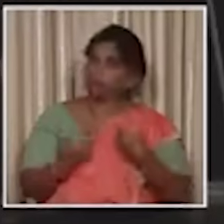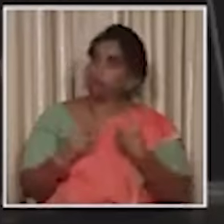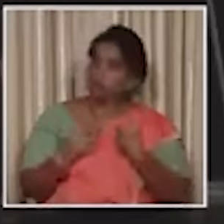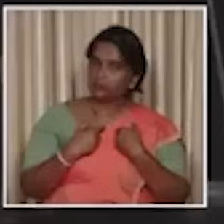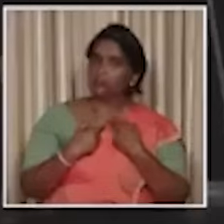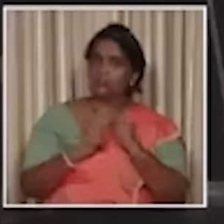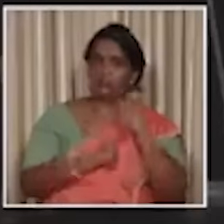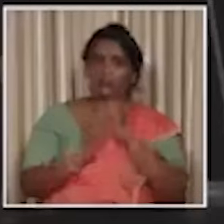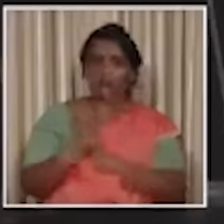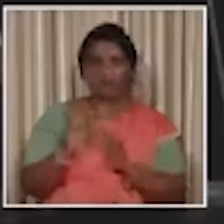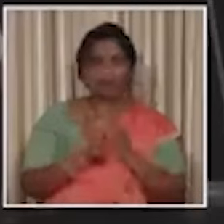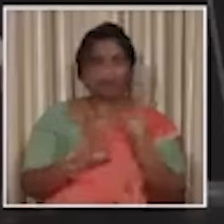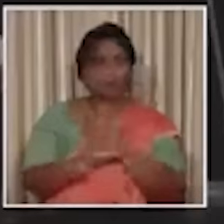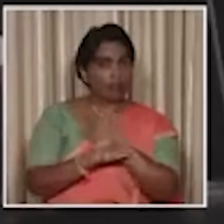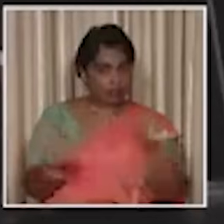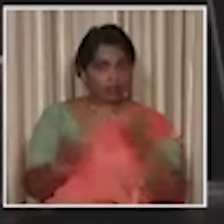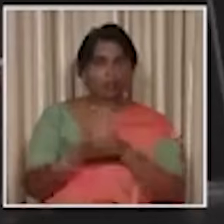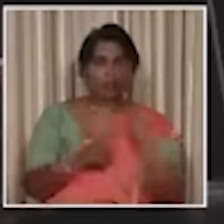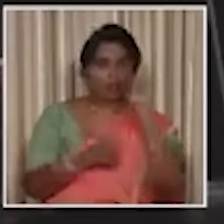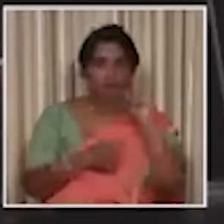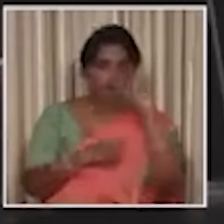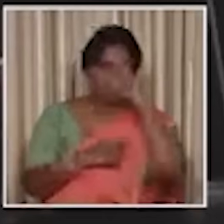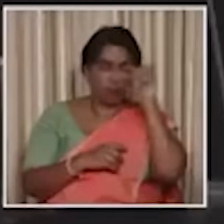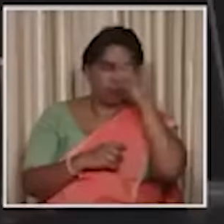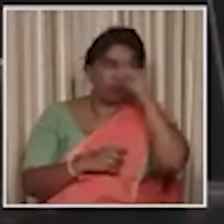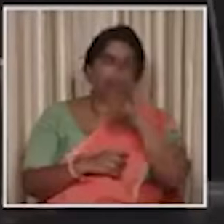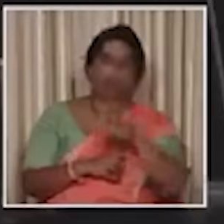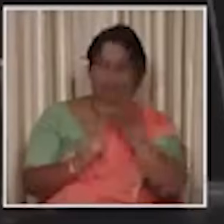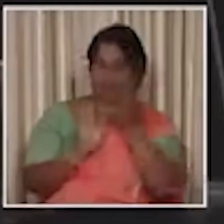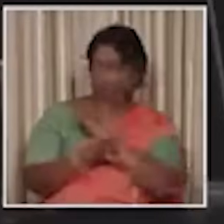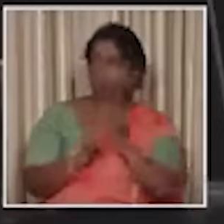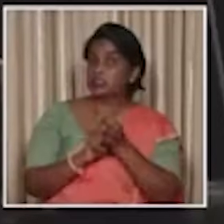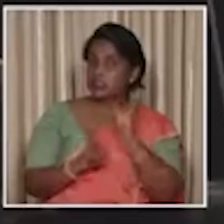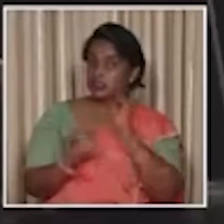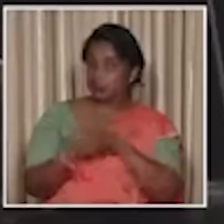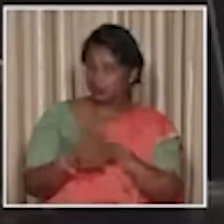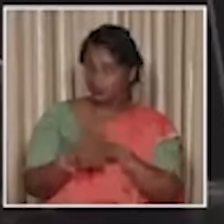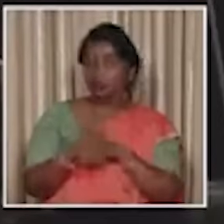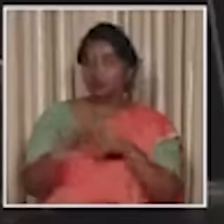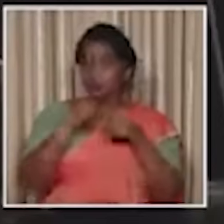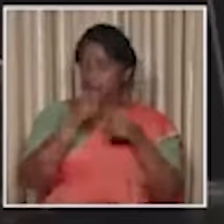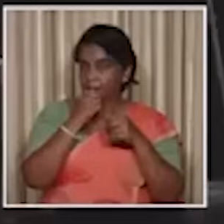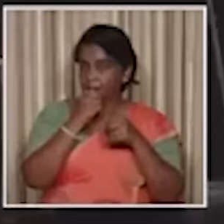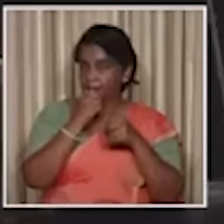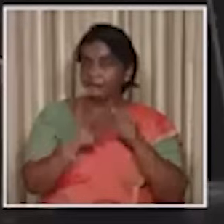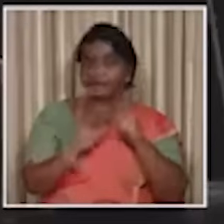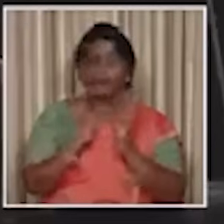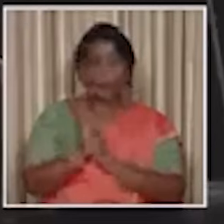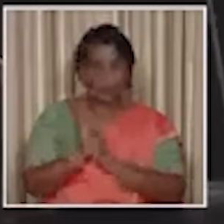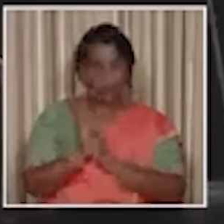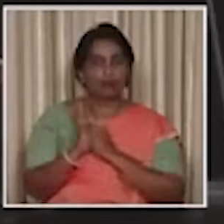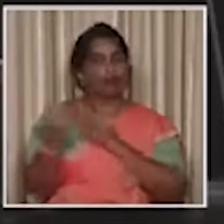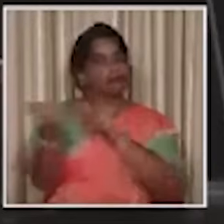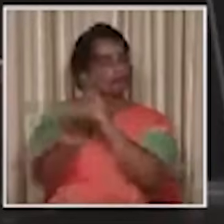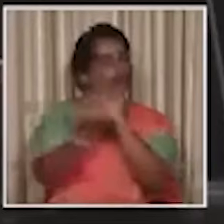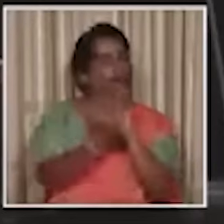பாராளுமன்ற உறுப்பினர்களும் மைத்ரிபால சிறிசேன அவர்கள் அப்போதைய ஜனாதிபதியையும் பிரதமரையும் நாங்கள் இதே பாராளுமன்ற அவருடைய அலுவலகத்திலே சந்தித்தோம். அப்பொழுது நாங்கள்